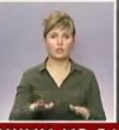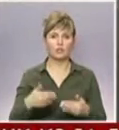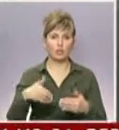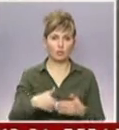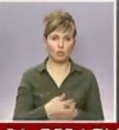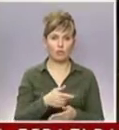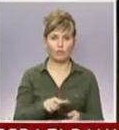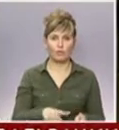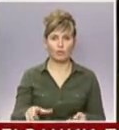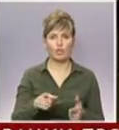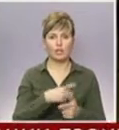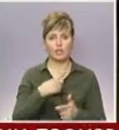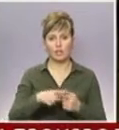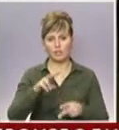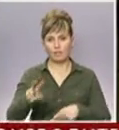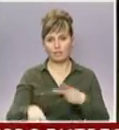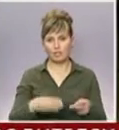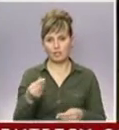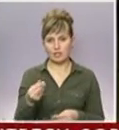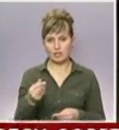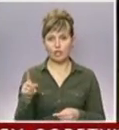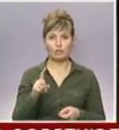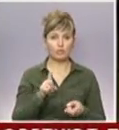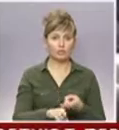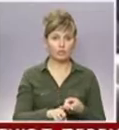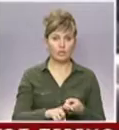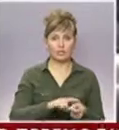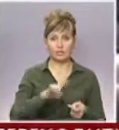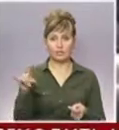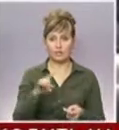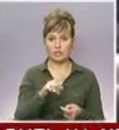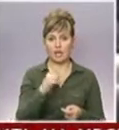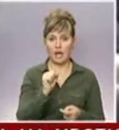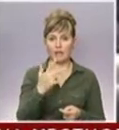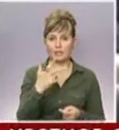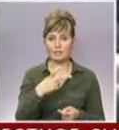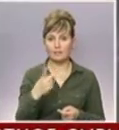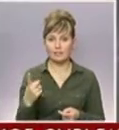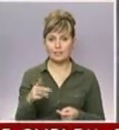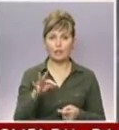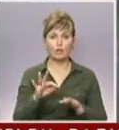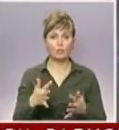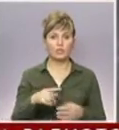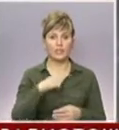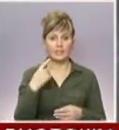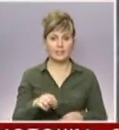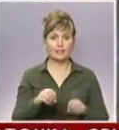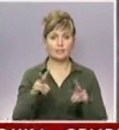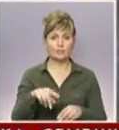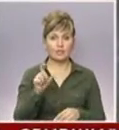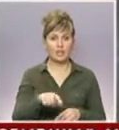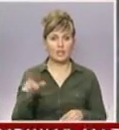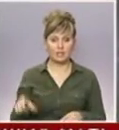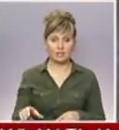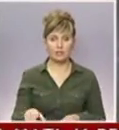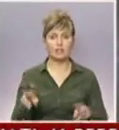Египет, будут предлагать новые маршруты или же возврат денег. Что касается самого крушения Airbus